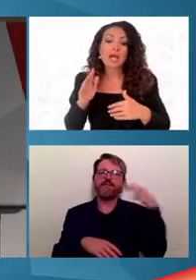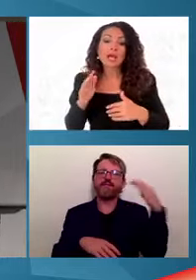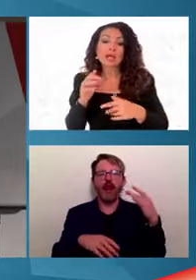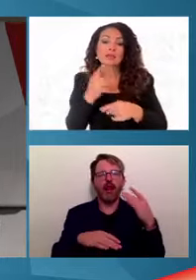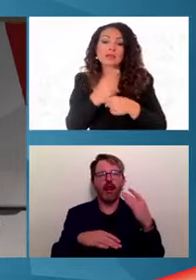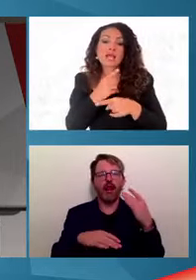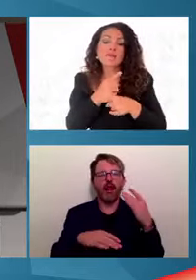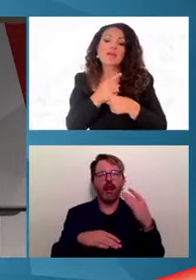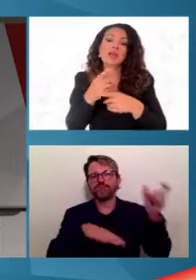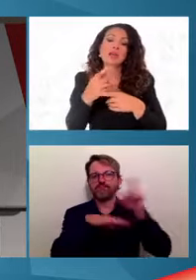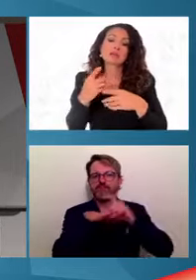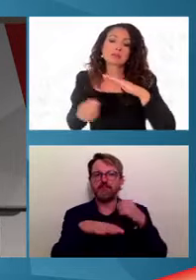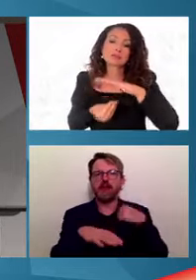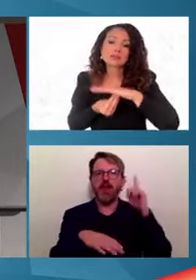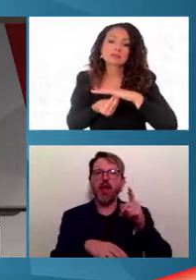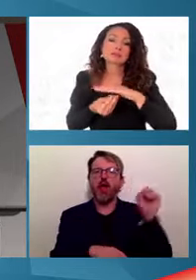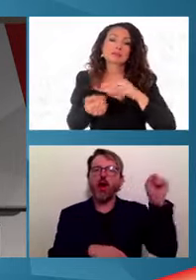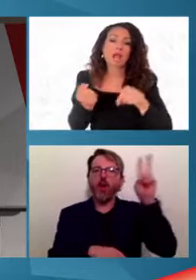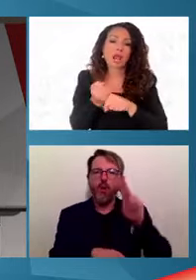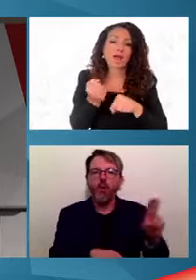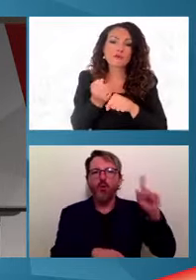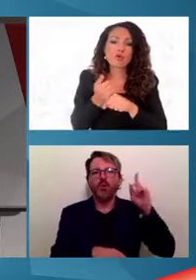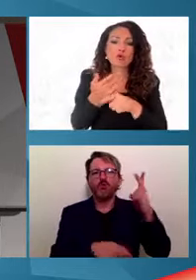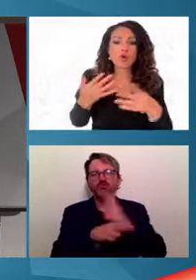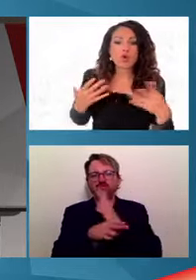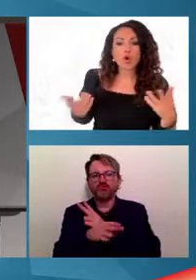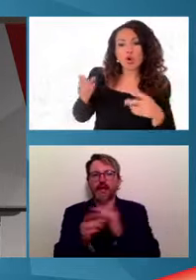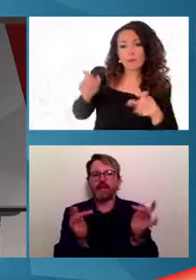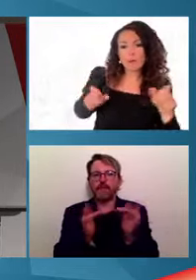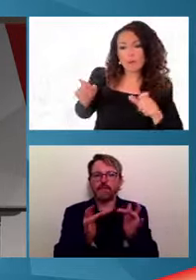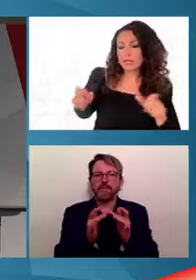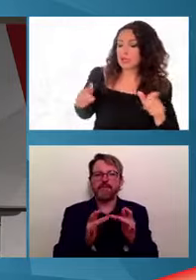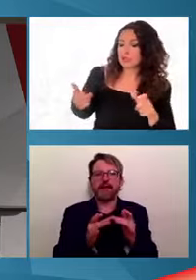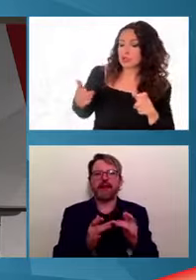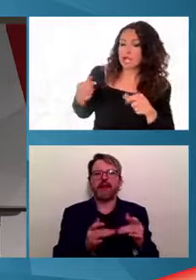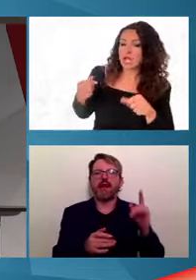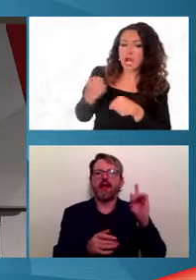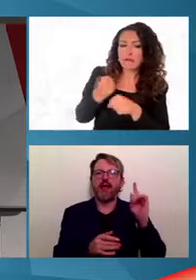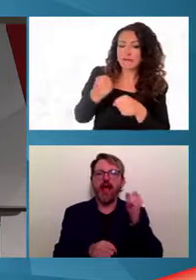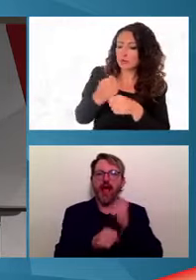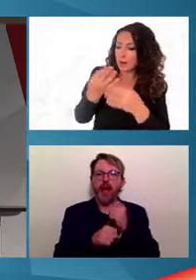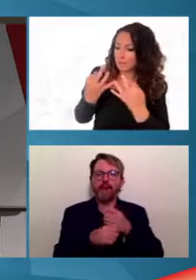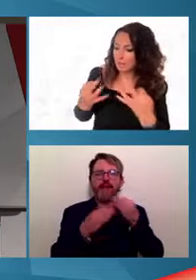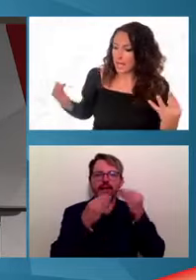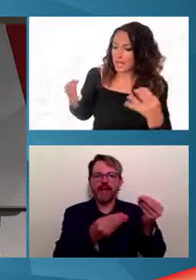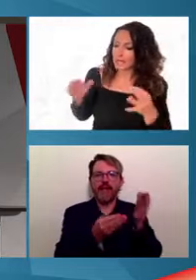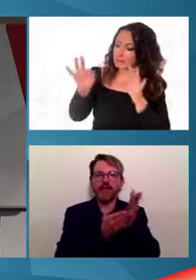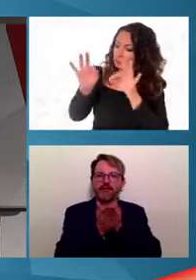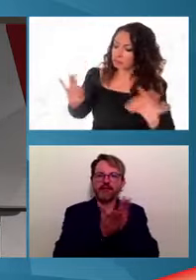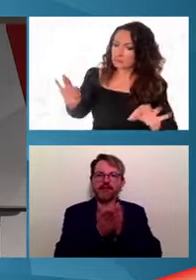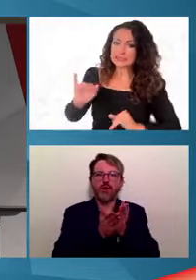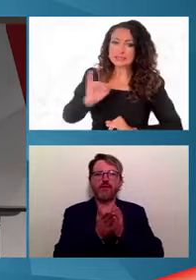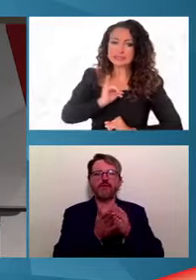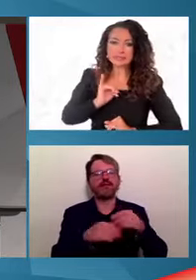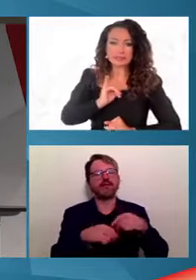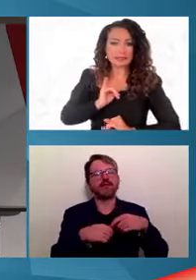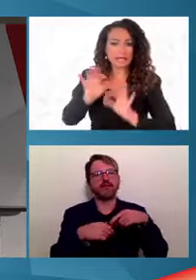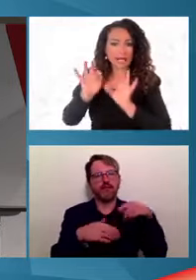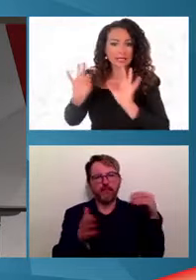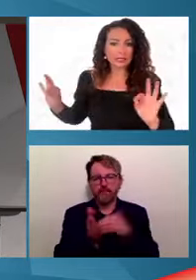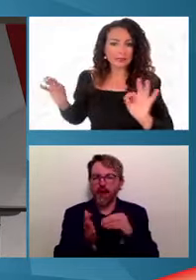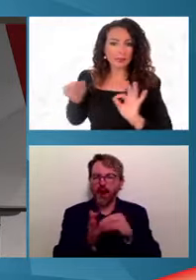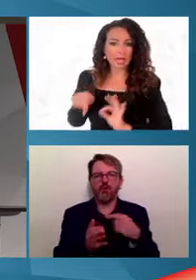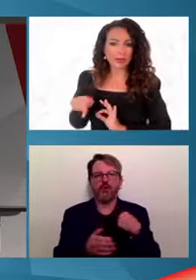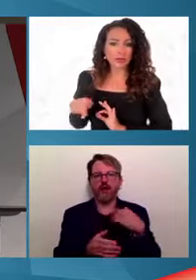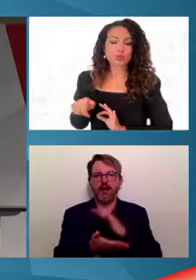durch staatliche und europäische Mittel in die Arbeitsvermittlung. Es wird einen Arbeitgeberservice und so weiter und so fort geben. Das ist notwendig und ich wünsche